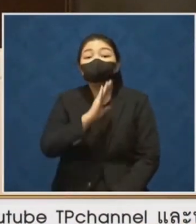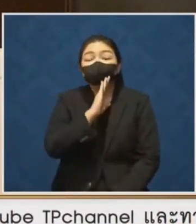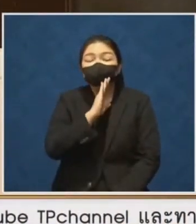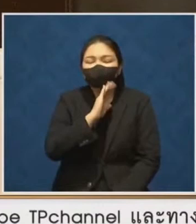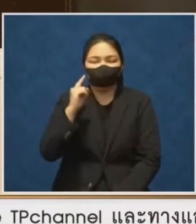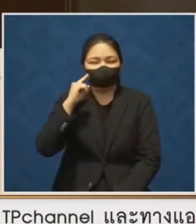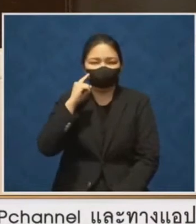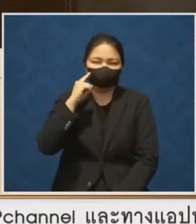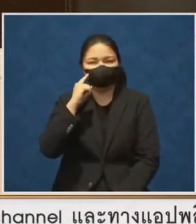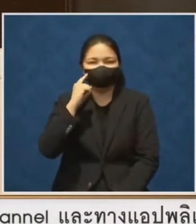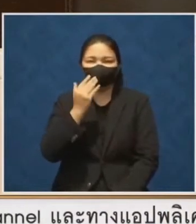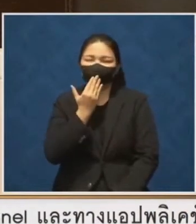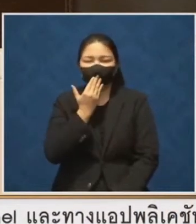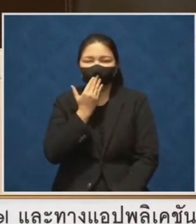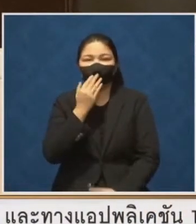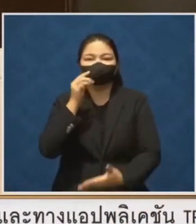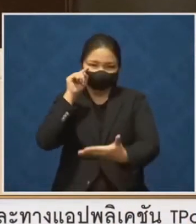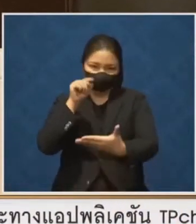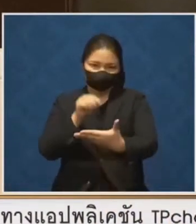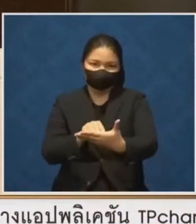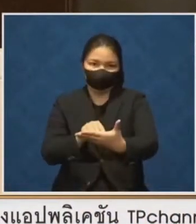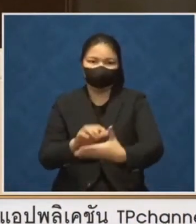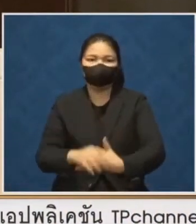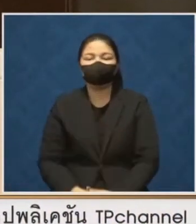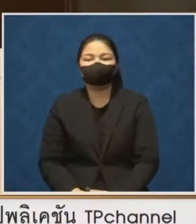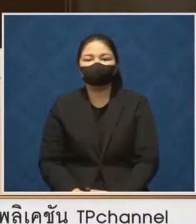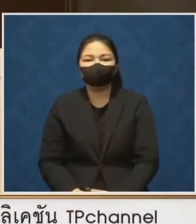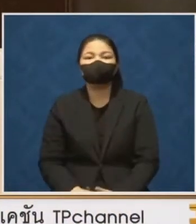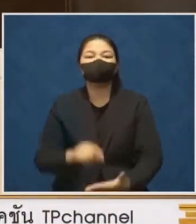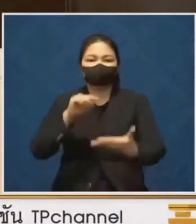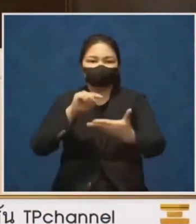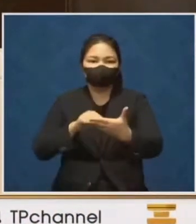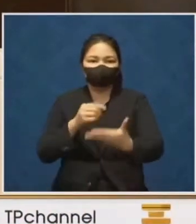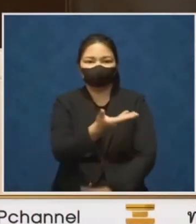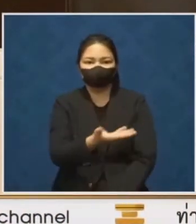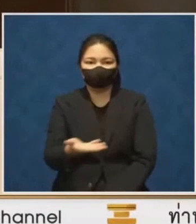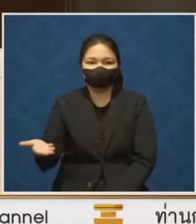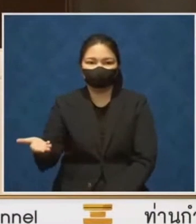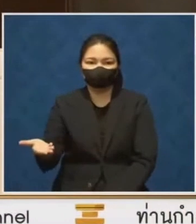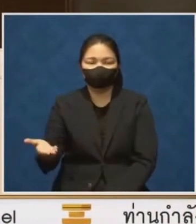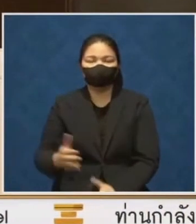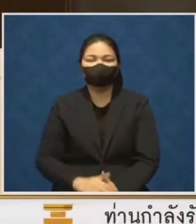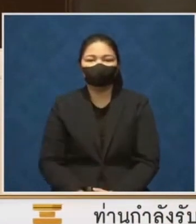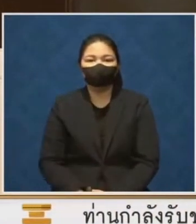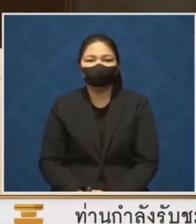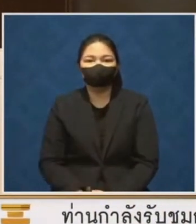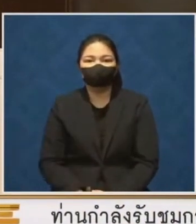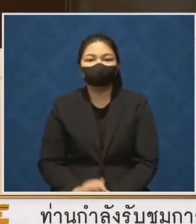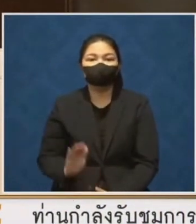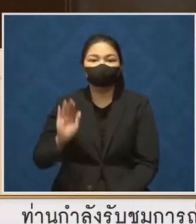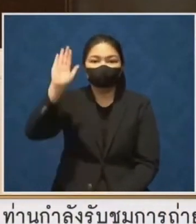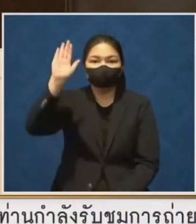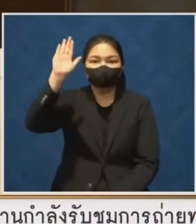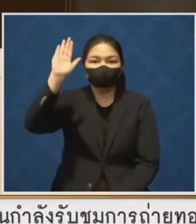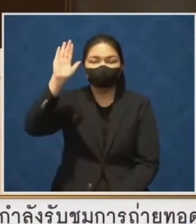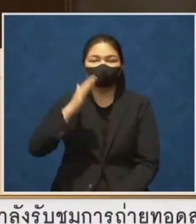ยมันก็เลยนำมาสู่ประเด็นนี้แหละว่าเรื่องอะไรจะยอมโดนว่าฟรีๆนะฮะนำมาสู่กระแสข่าวเรื่องการล่มองค์ประชุมมันก็เป็นประเด็นที่เกิด